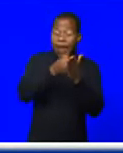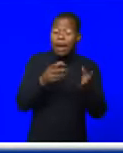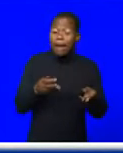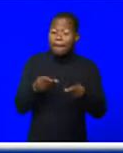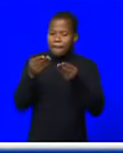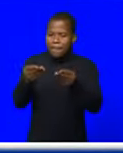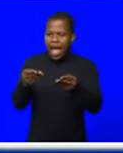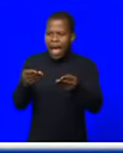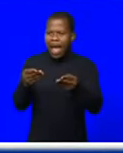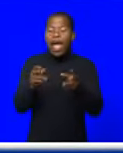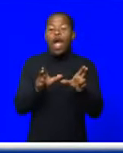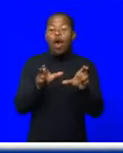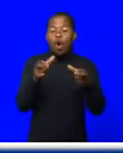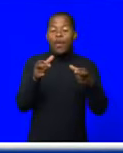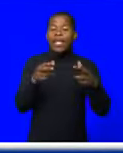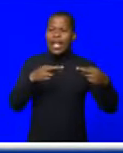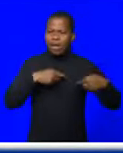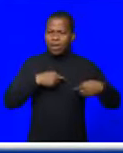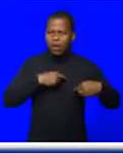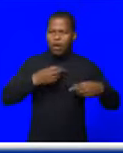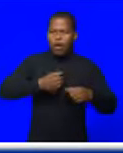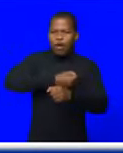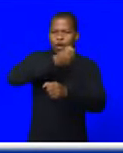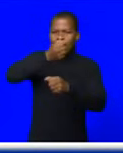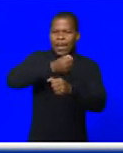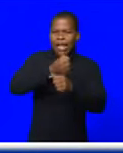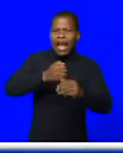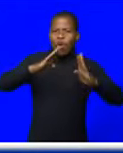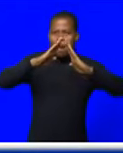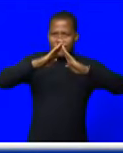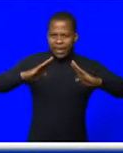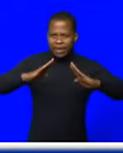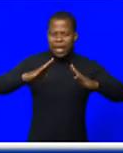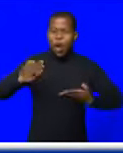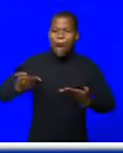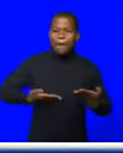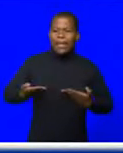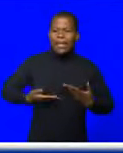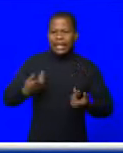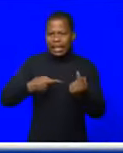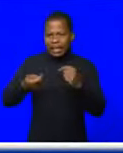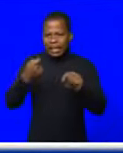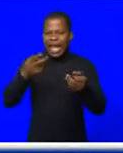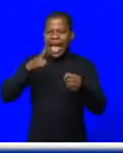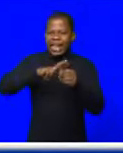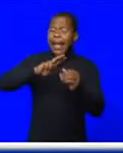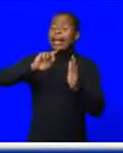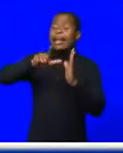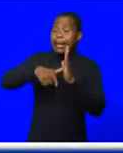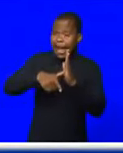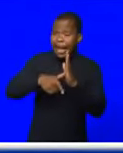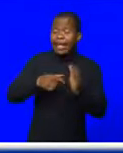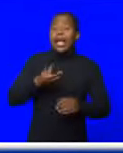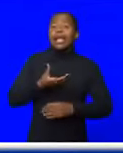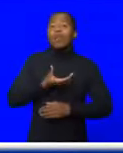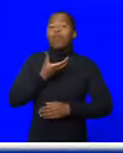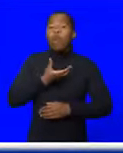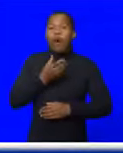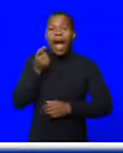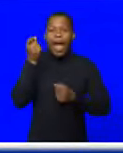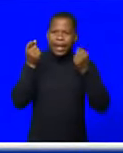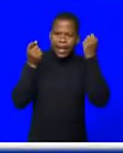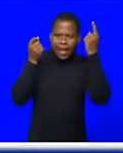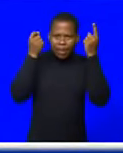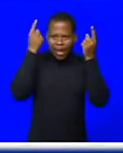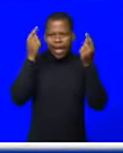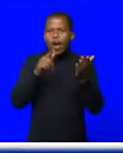tiko etimbungene kanti timbunga letinye setiyofaka imivu ngemuva kwaloko Tindzaba Eswatini